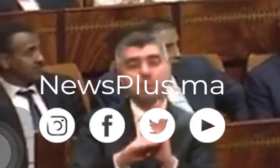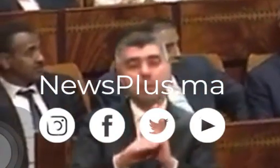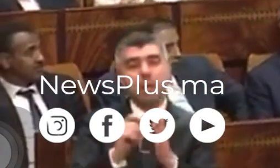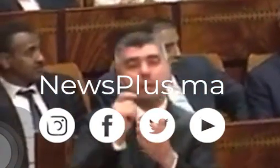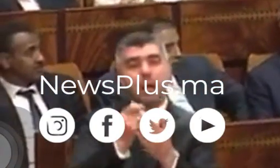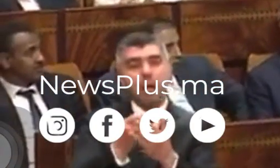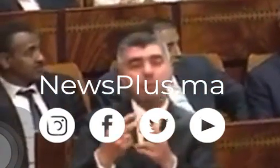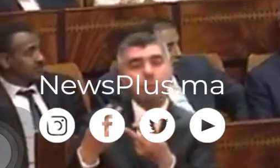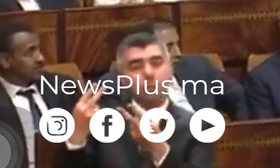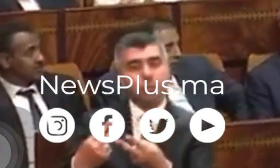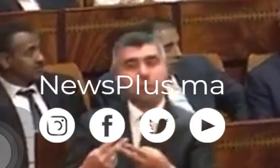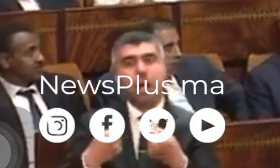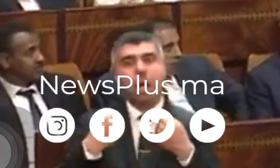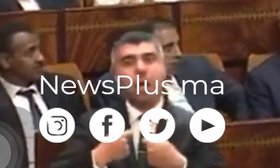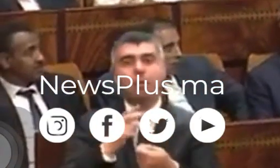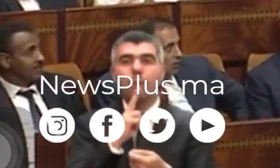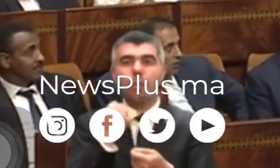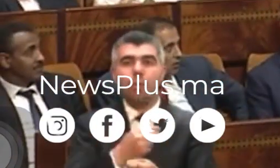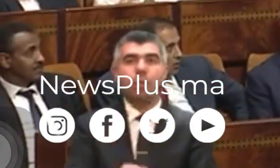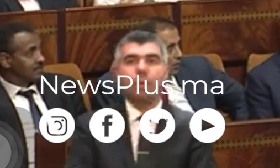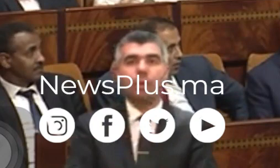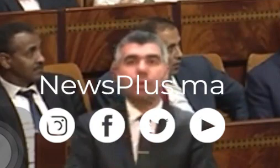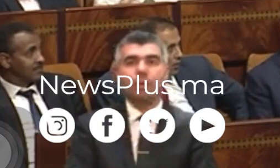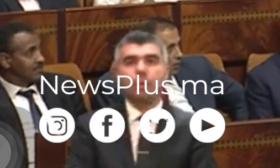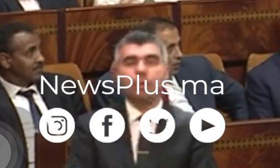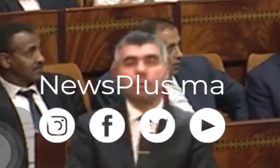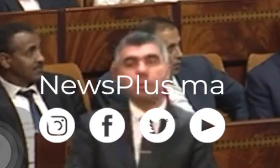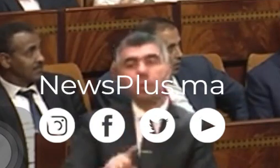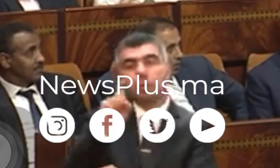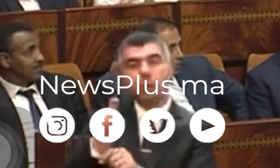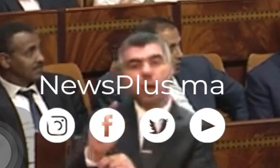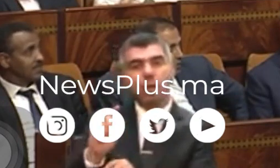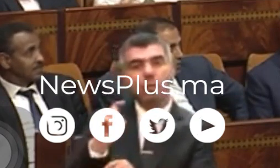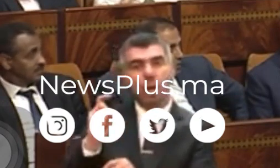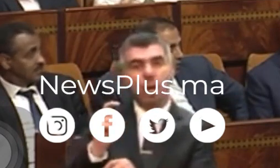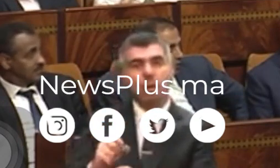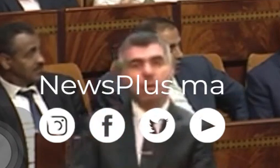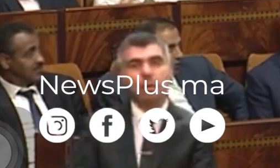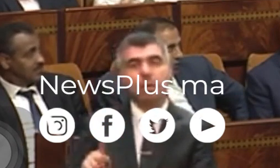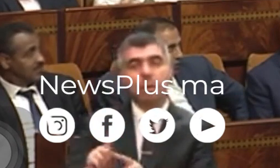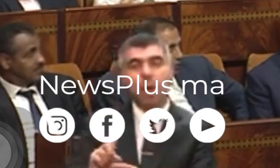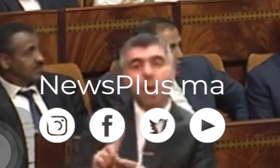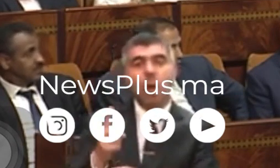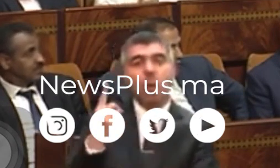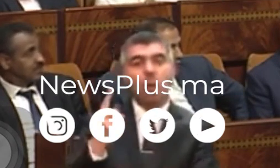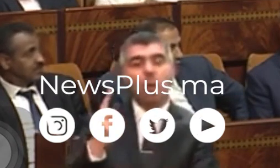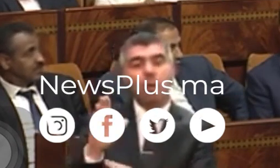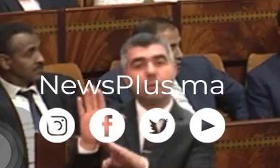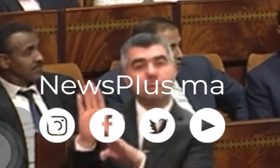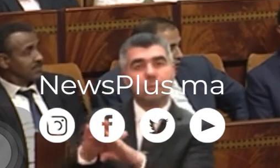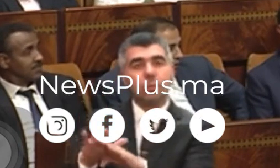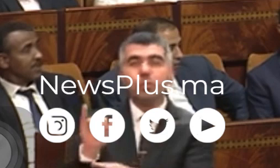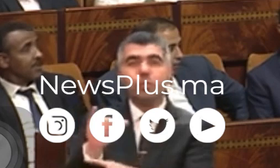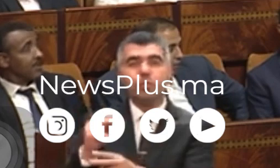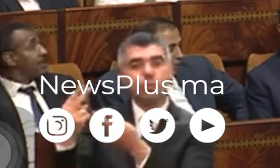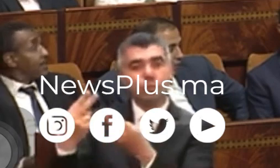ديال السيده، حضور ديال السيده رئيس الحكومه في الاسئله الشهريه. انا طلبت اول وحده، طلبت انك فوقاش غادي يجي